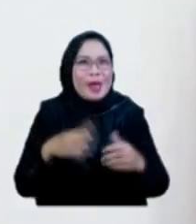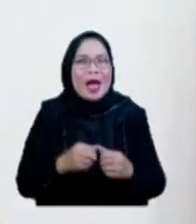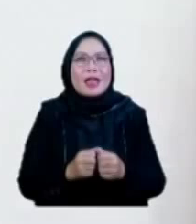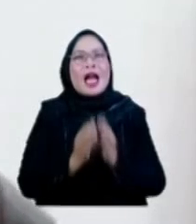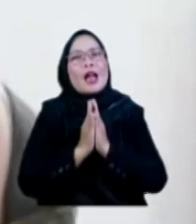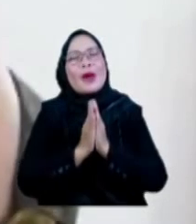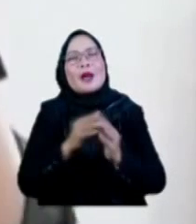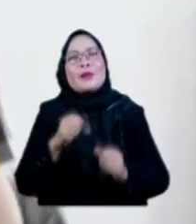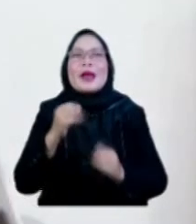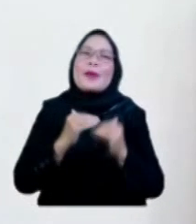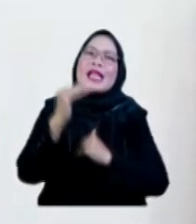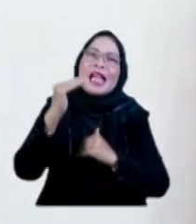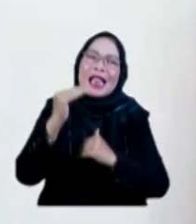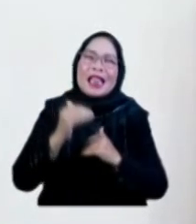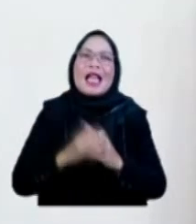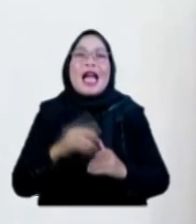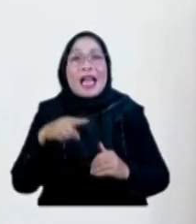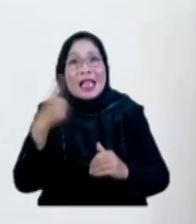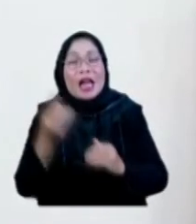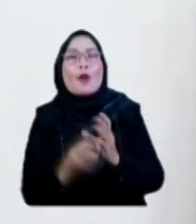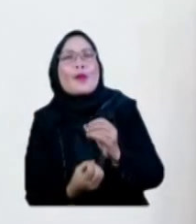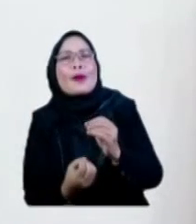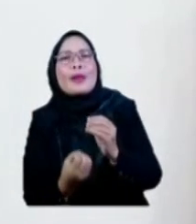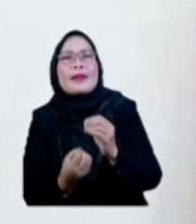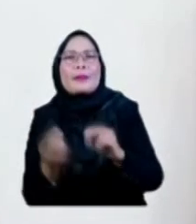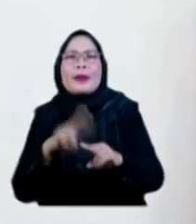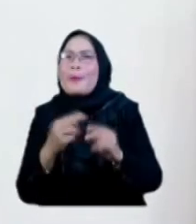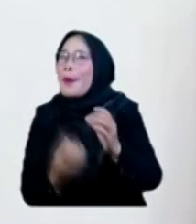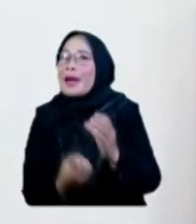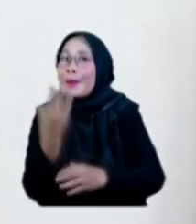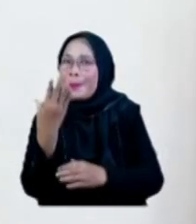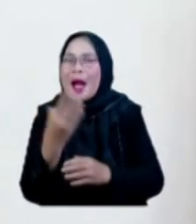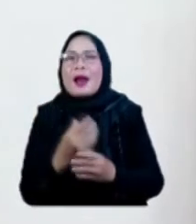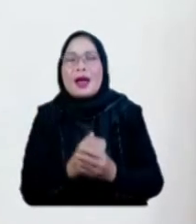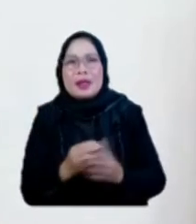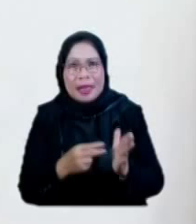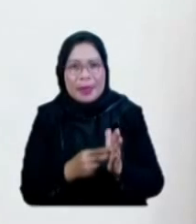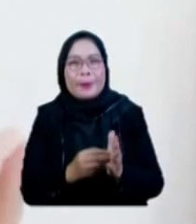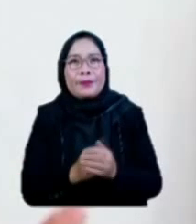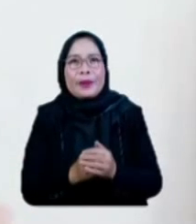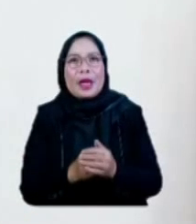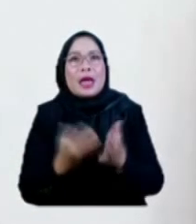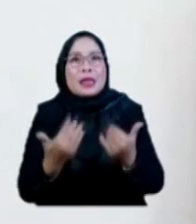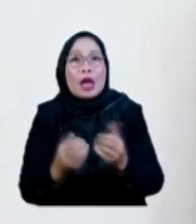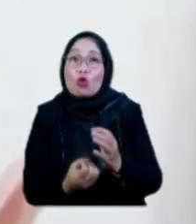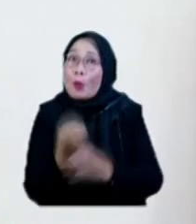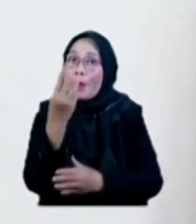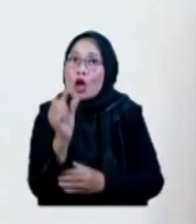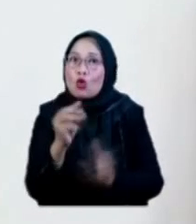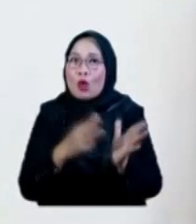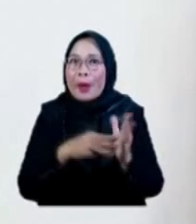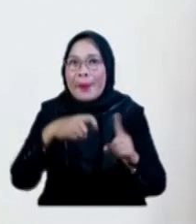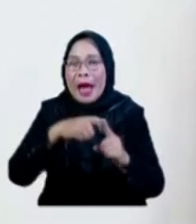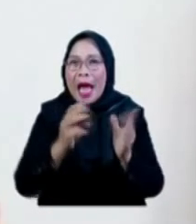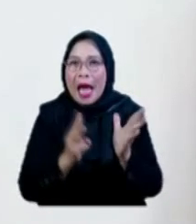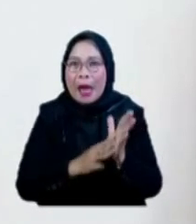dan juga akan ada turunannya dalam pengembangan ekspor. Dan yang terakhir saya ingin sampaikan, kita mulai pengembangan UMKM produk kita